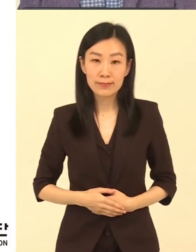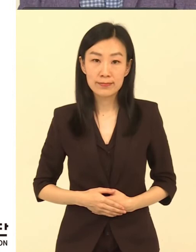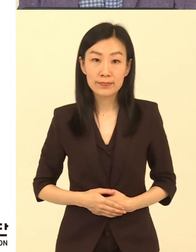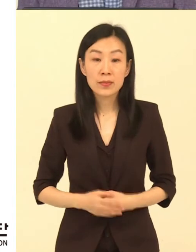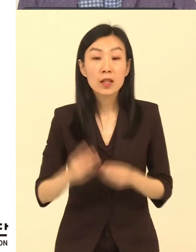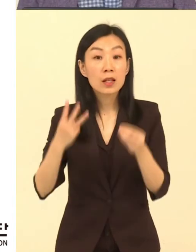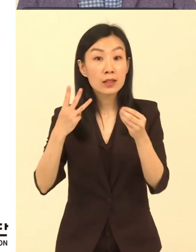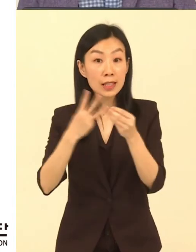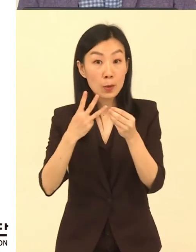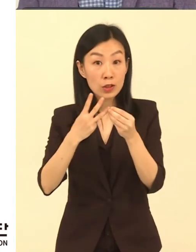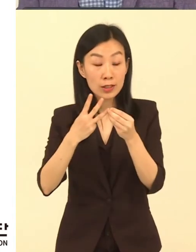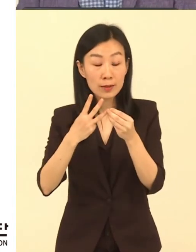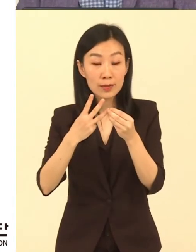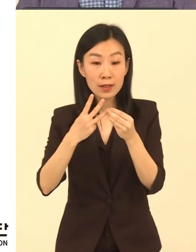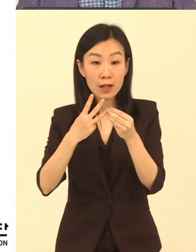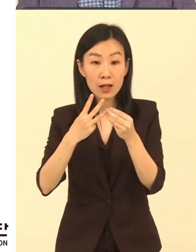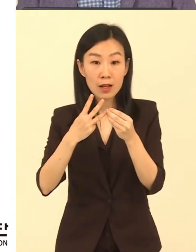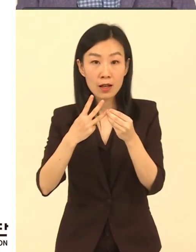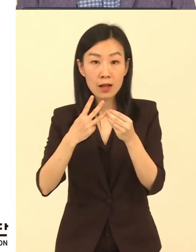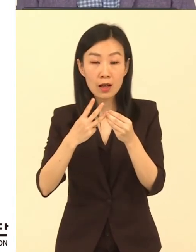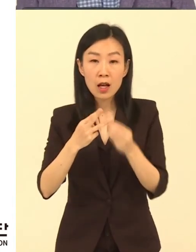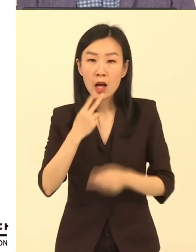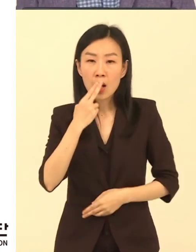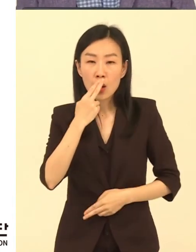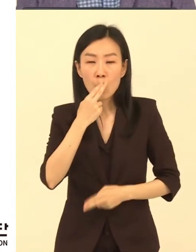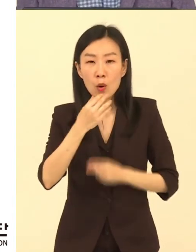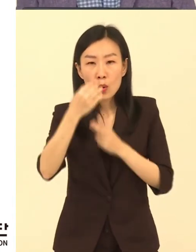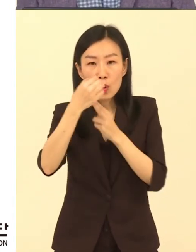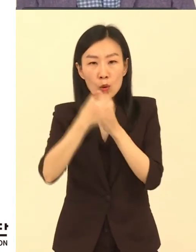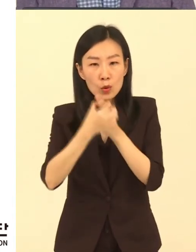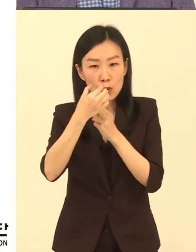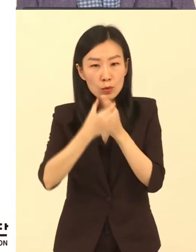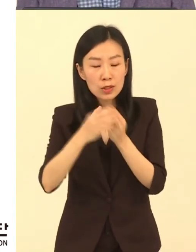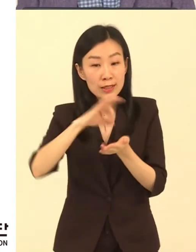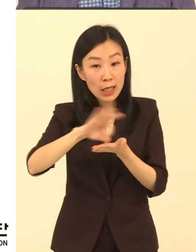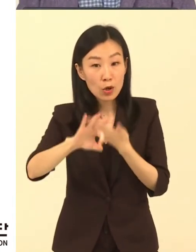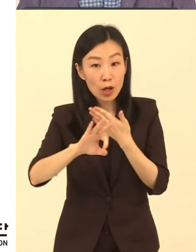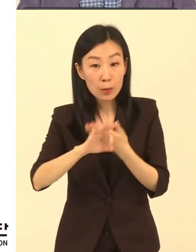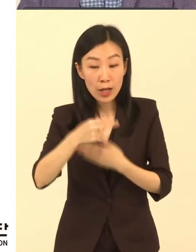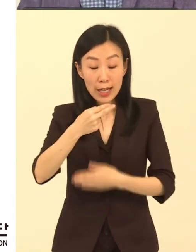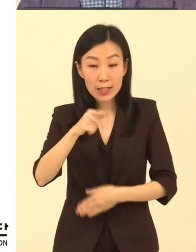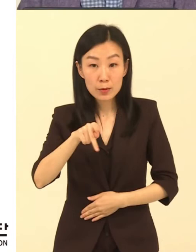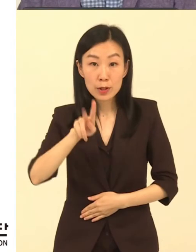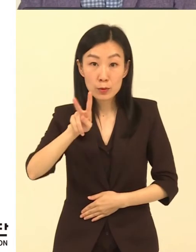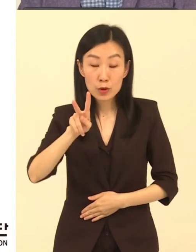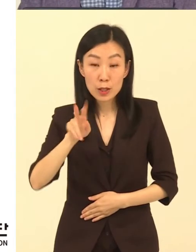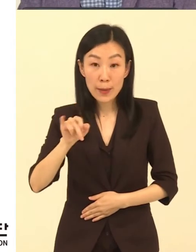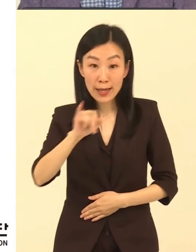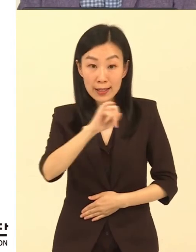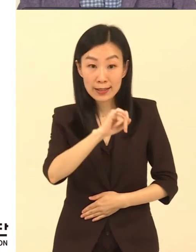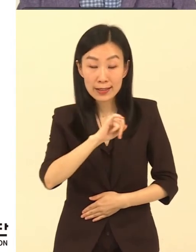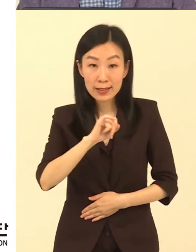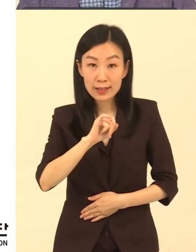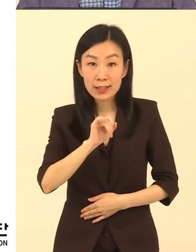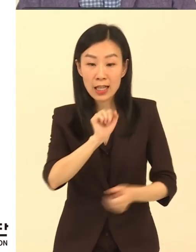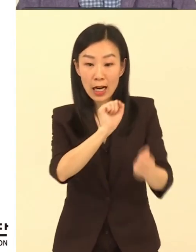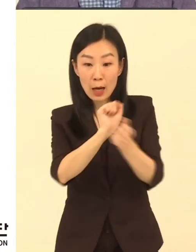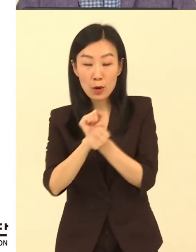세 번째 질문입니다. 콘돔을 사용하면 인유두종 바이러스 감염을 예방할 수 있나요?